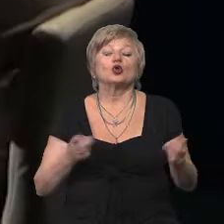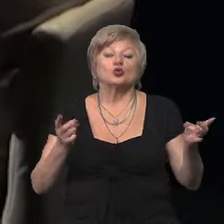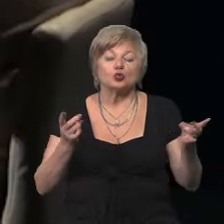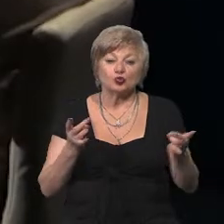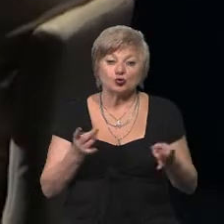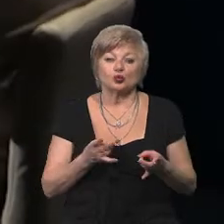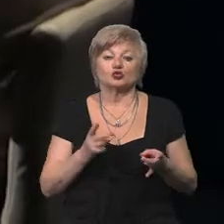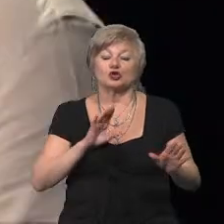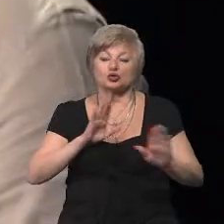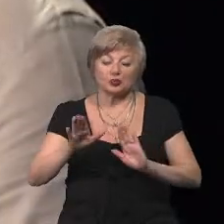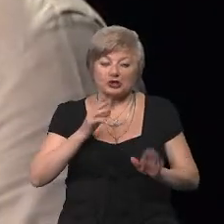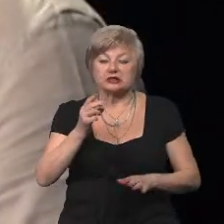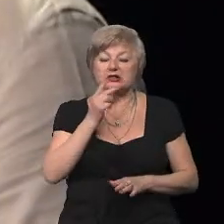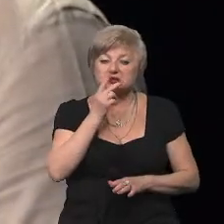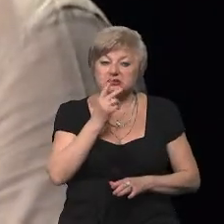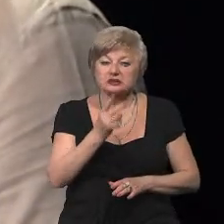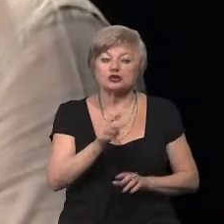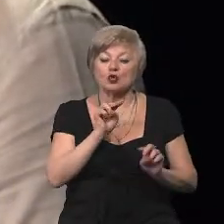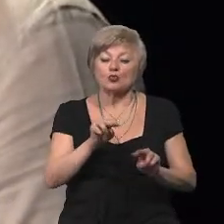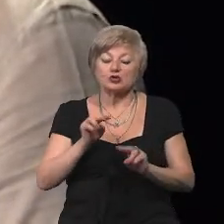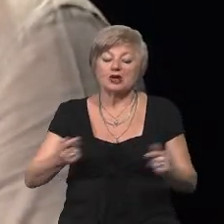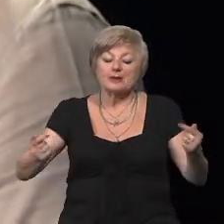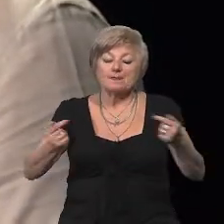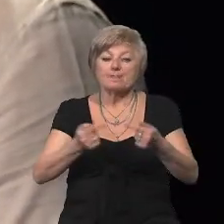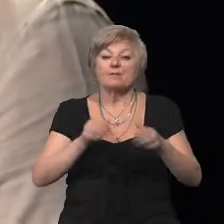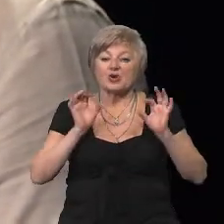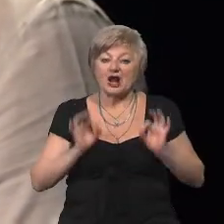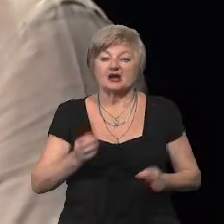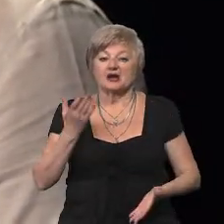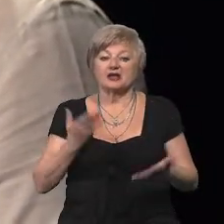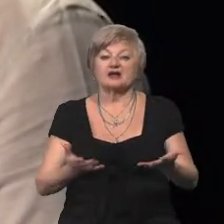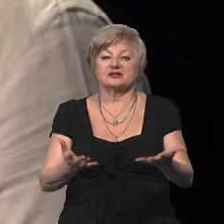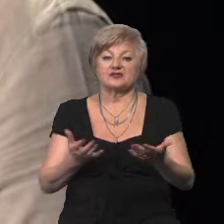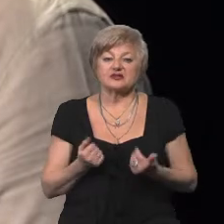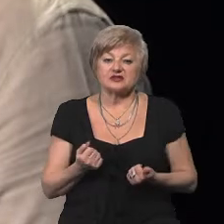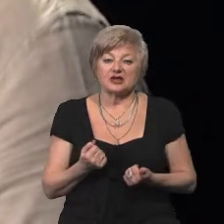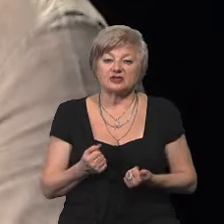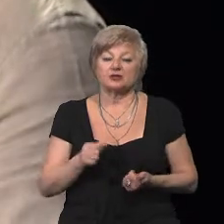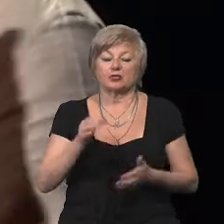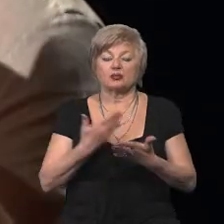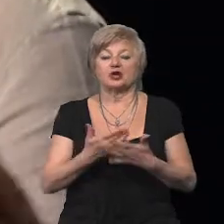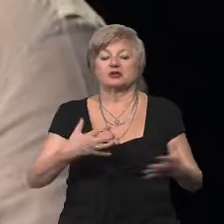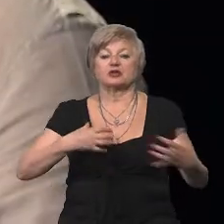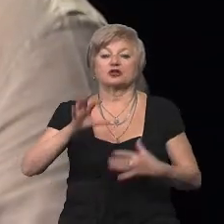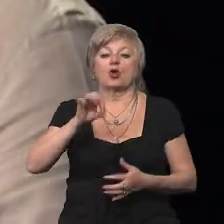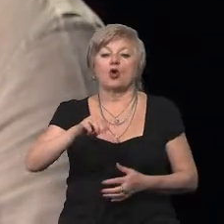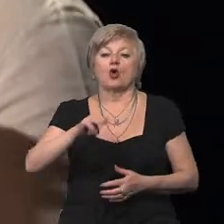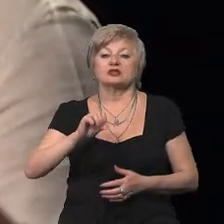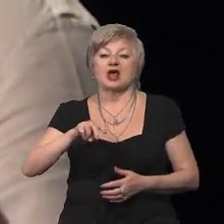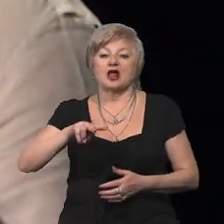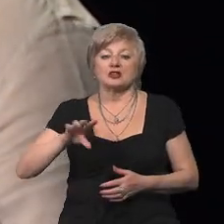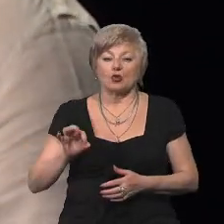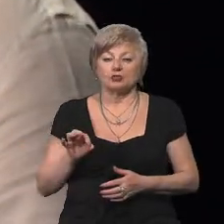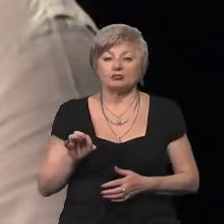и режиссеру, и менеджеру, потому что если взять того же, например, «Отелло», и определить для себя заранее,